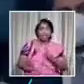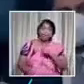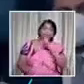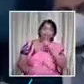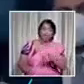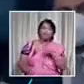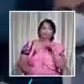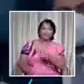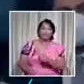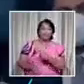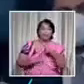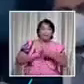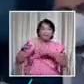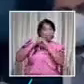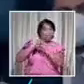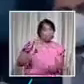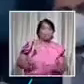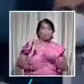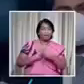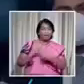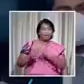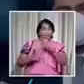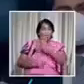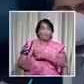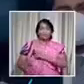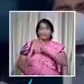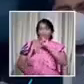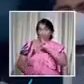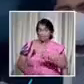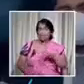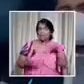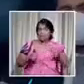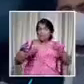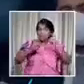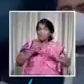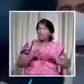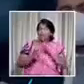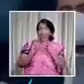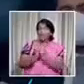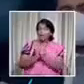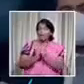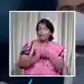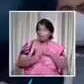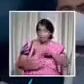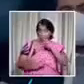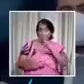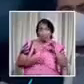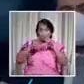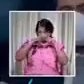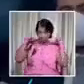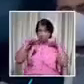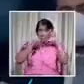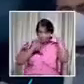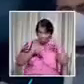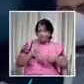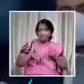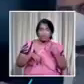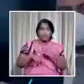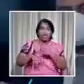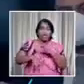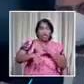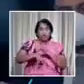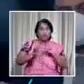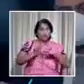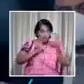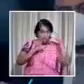කියවන්නේ දේශද්‍රෝහීන් දේශියත්වයේ අගයන් නැති වුන් කියලා ඉවරලා ඊළඟට මොකද කරේ අපි යවුවා මාස්ක් ගේනවද එහෙම නැත්නම් රෝයල් උපකරණ ගේනවද